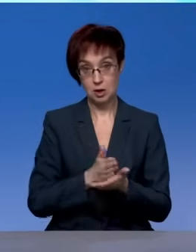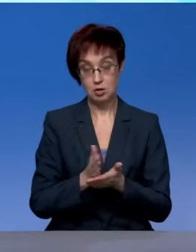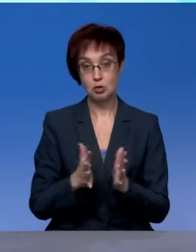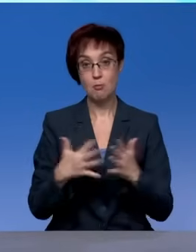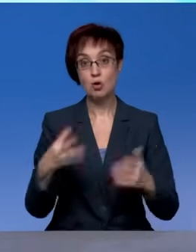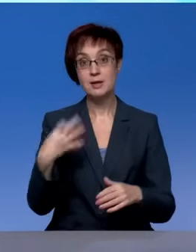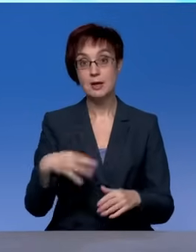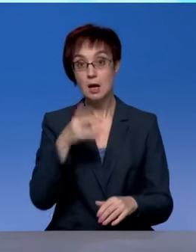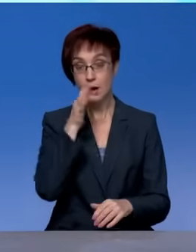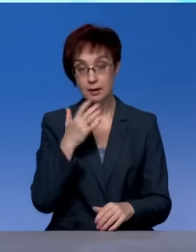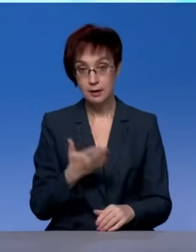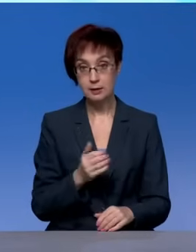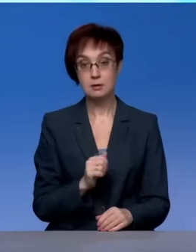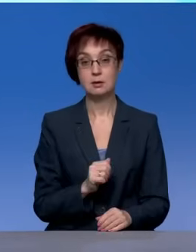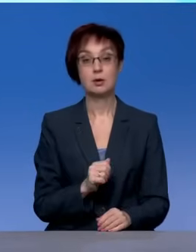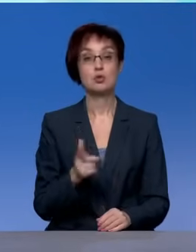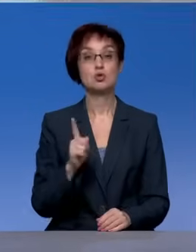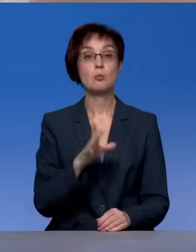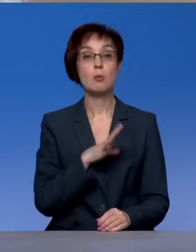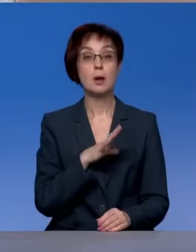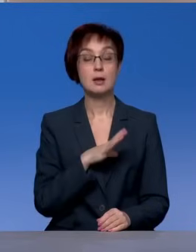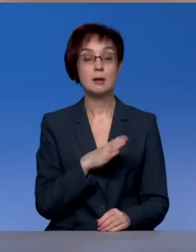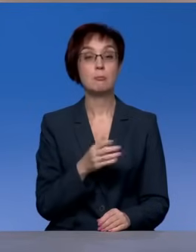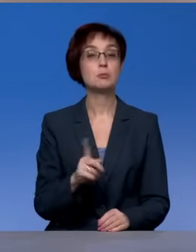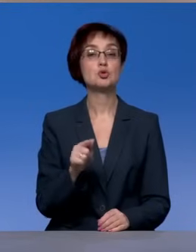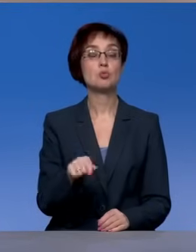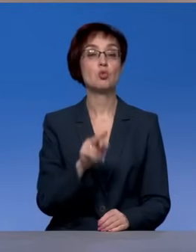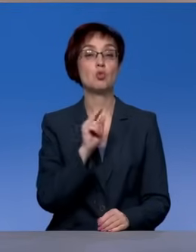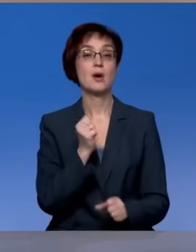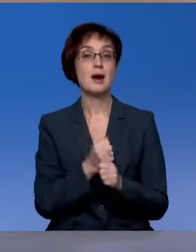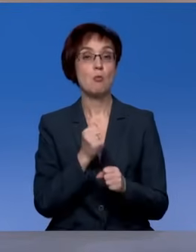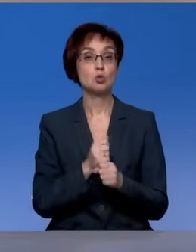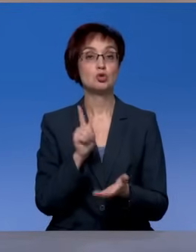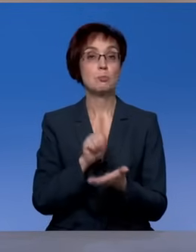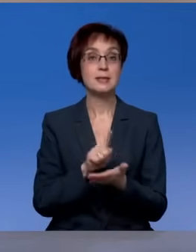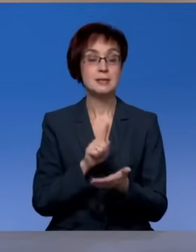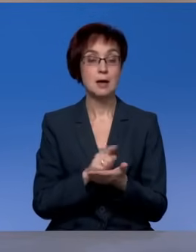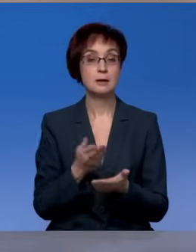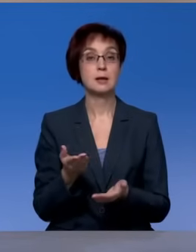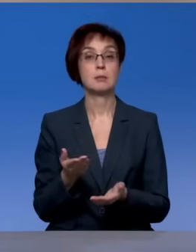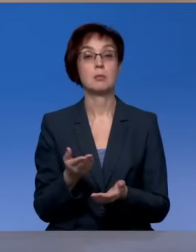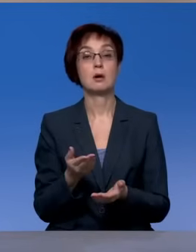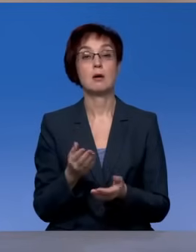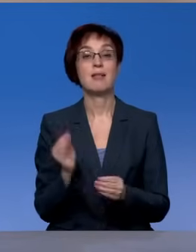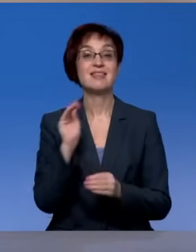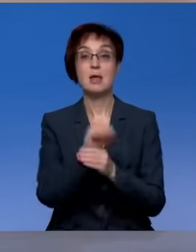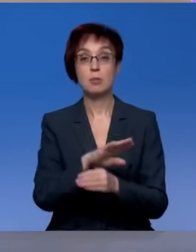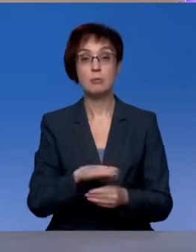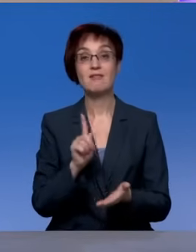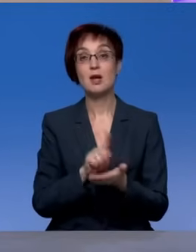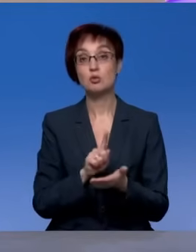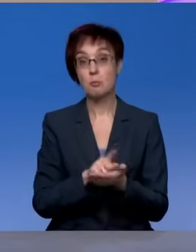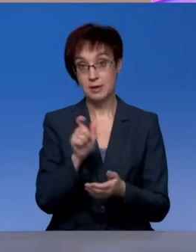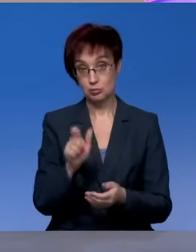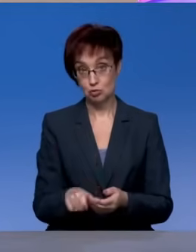минимальную официальную поднимать. Почему работающим пенсионерам не индексируют пенсию? Чтобы получить надбавку, нужно уволиться. Да, последний,